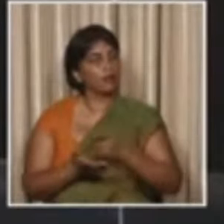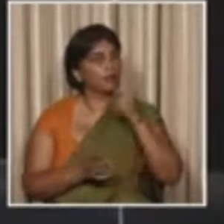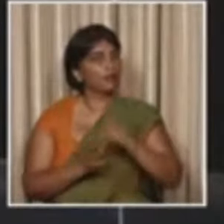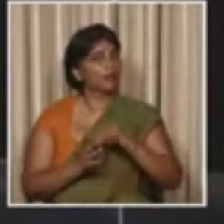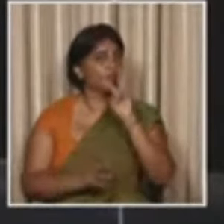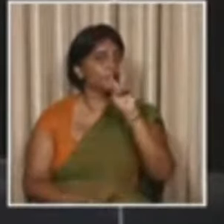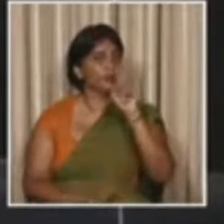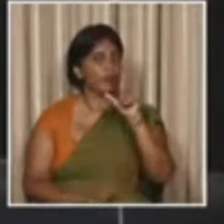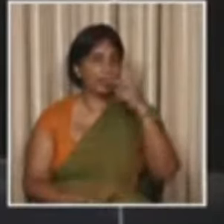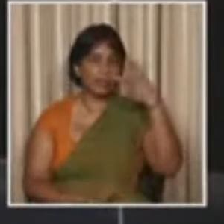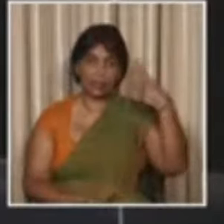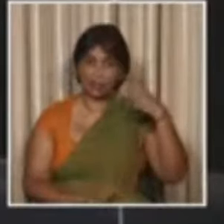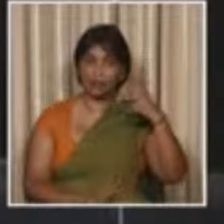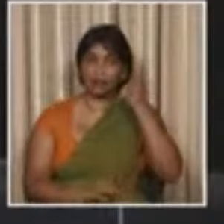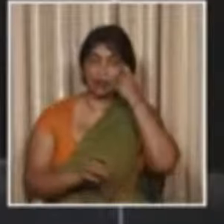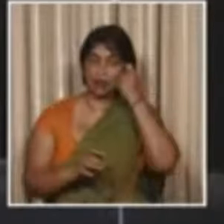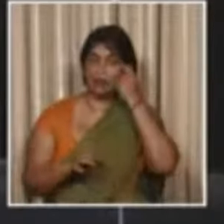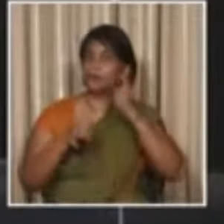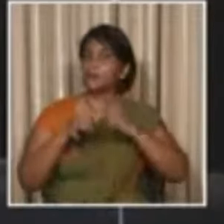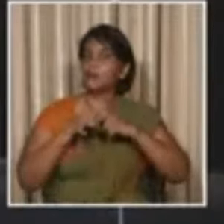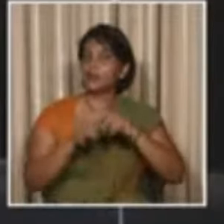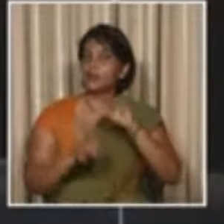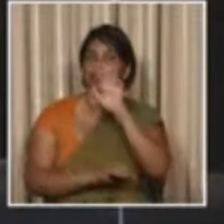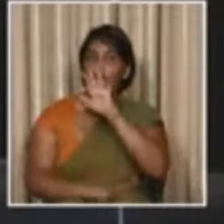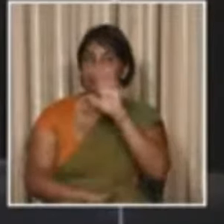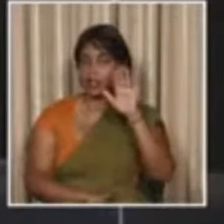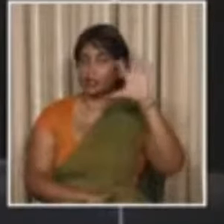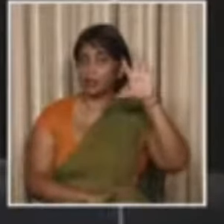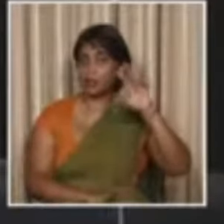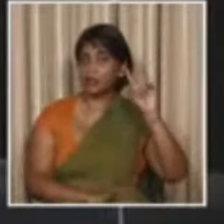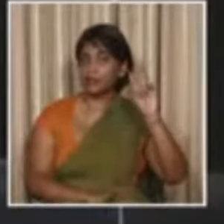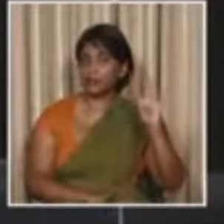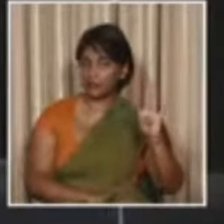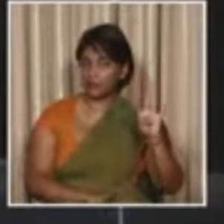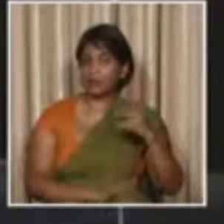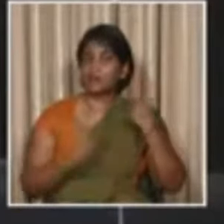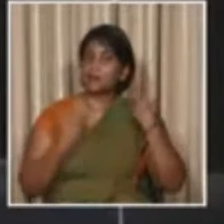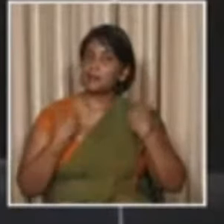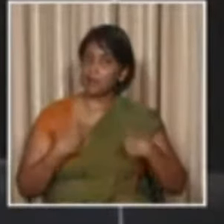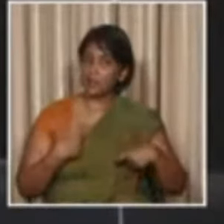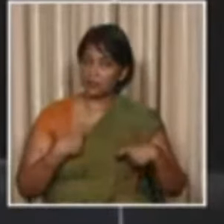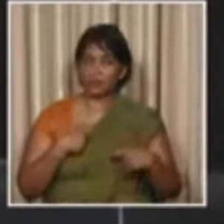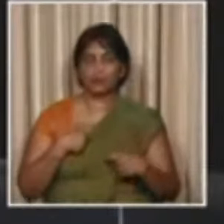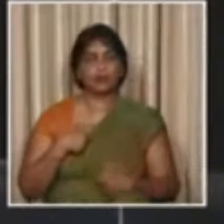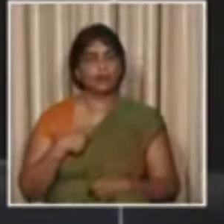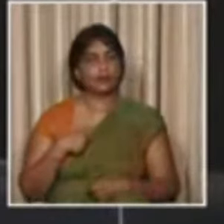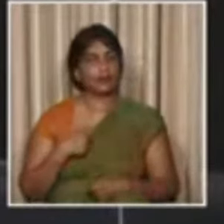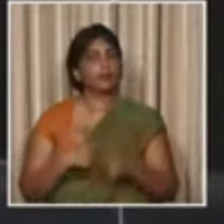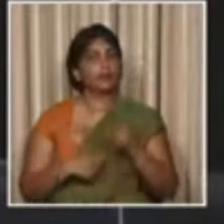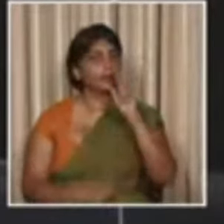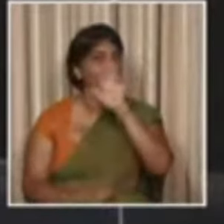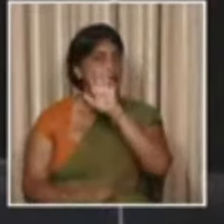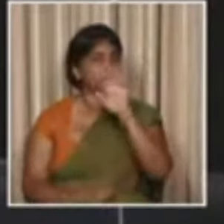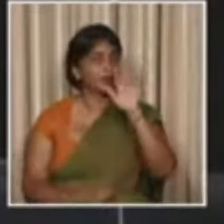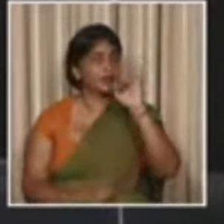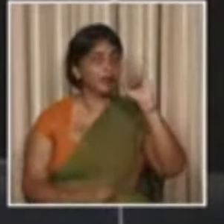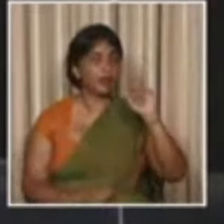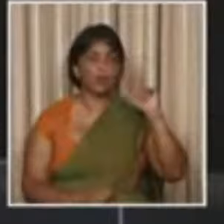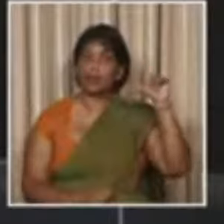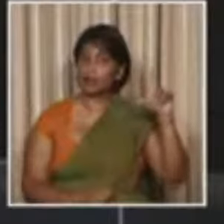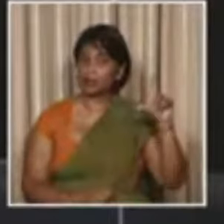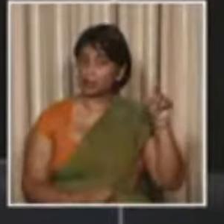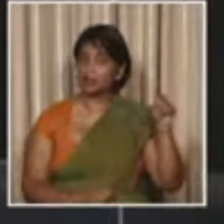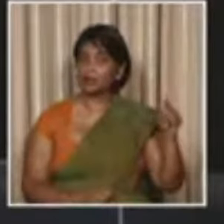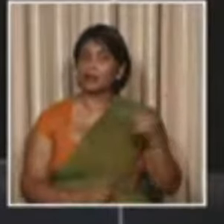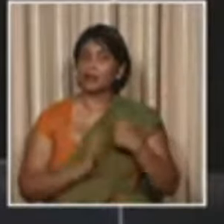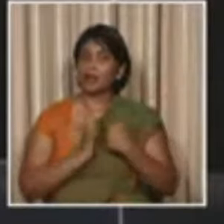27/2 යටතේ ප්‍රශ්න ඉදිරිපත් කළා තිනවා 19/5/24 මයි ගරු මහින්ද රාජපක්ෂ මැතිතුමා, 19/6/7